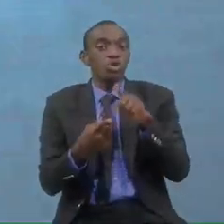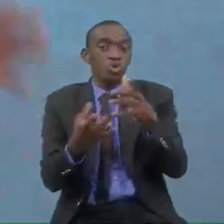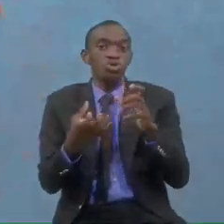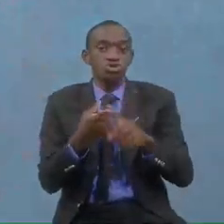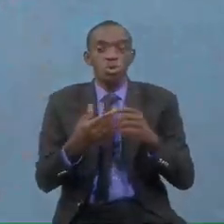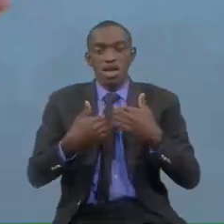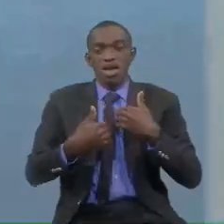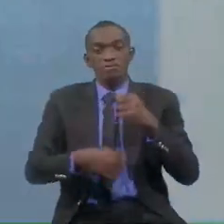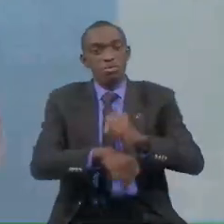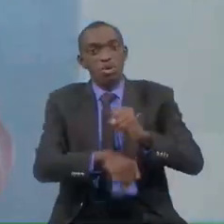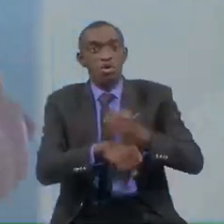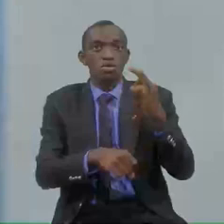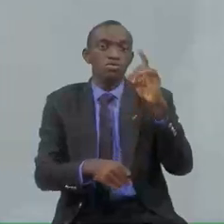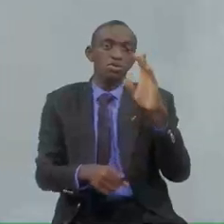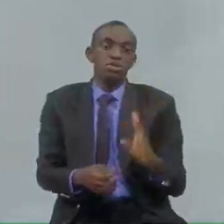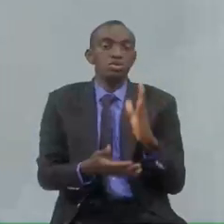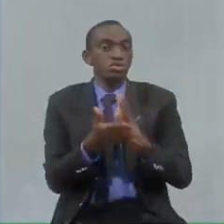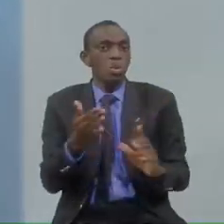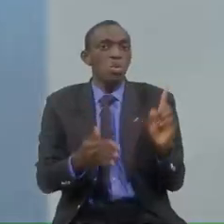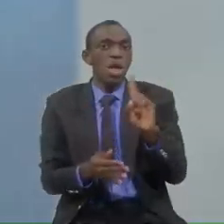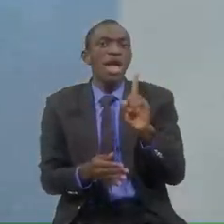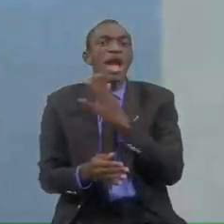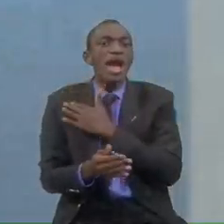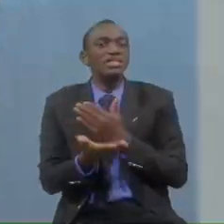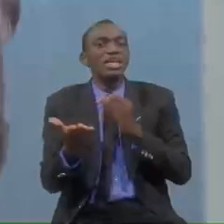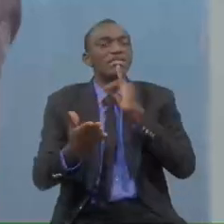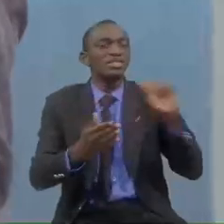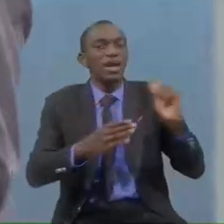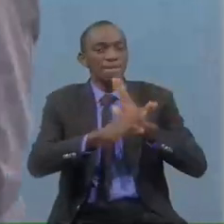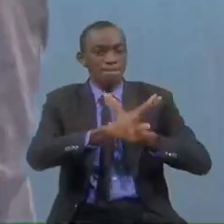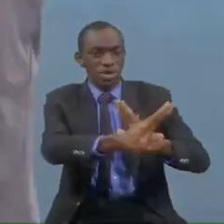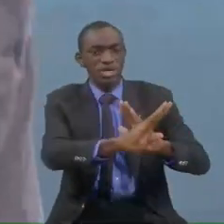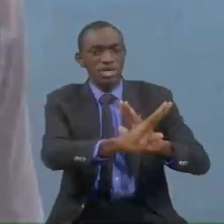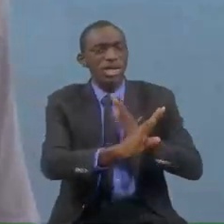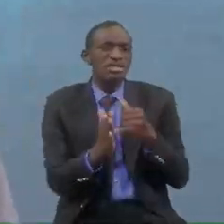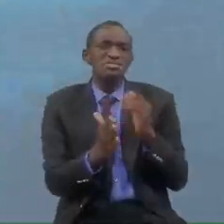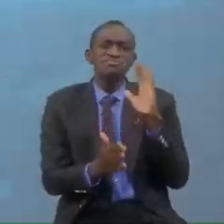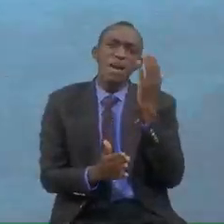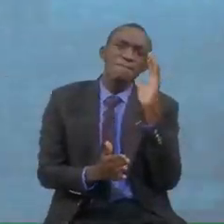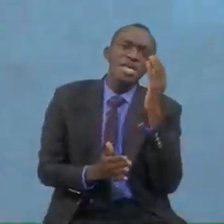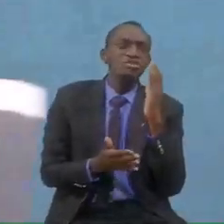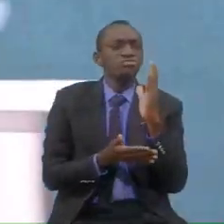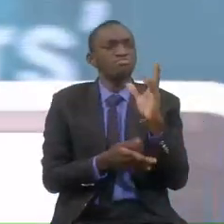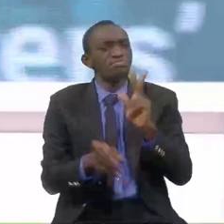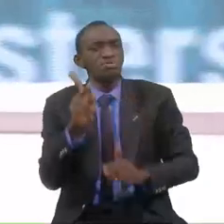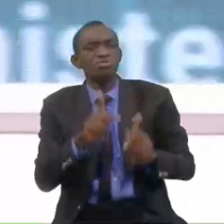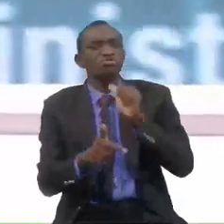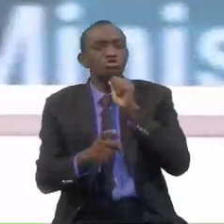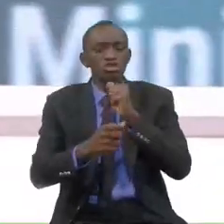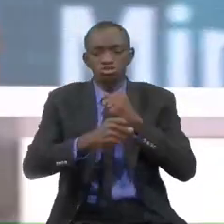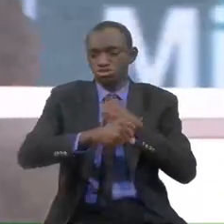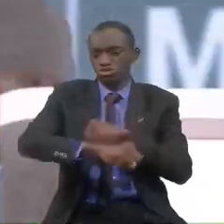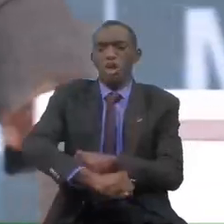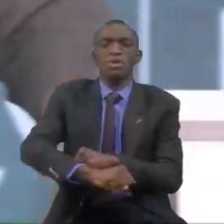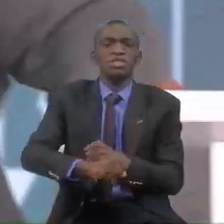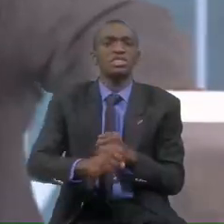un ministère quelque part. Il y a une barrière. C'est comme les gens ne supportent pas, non seulement